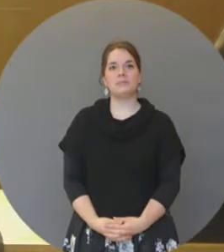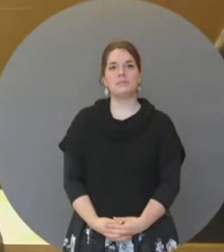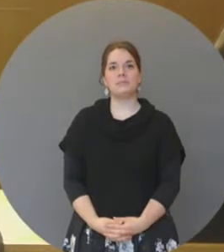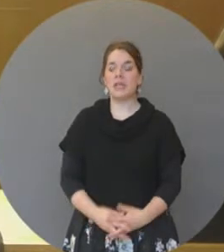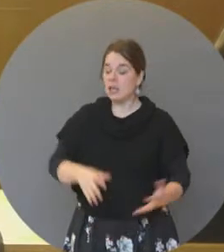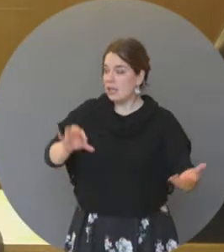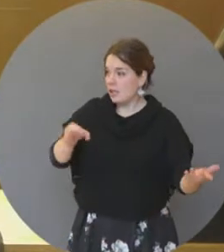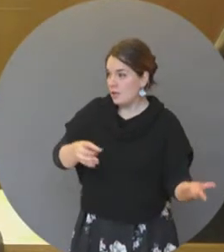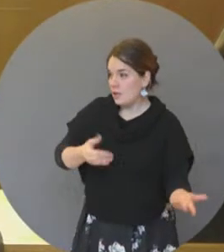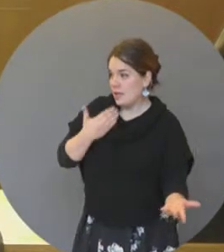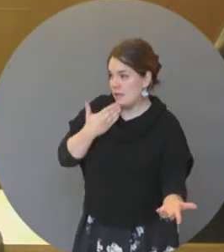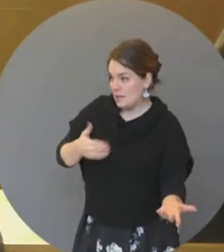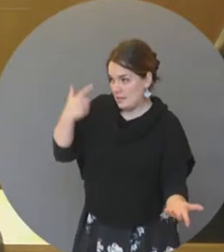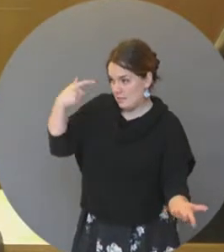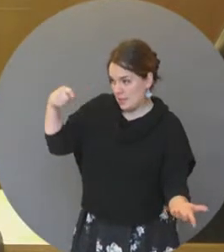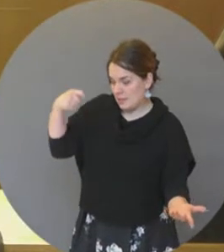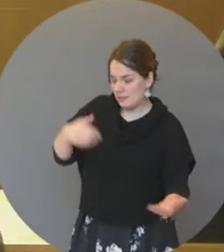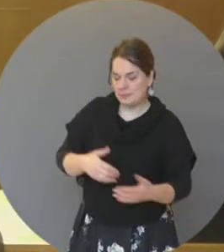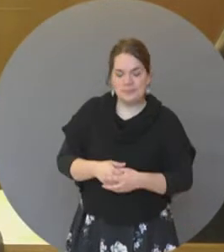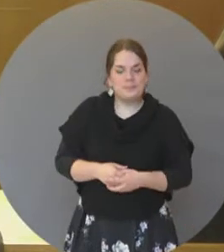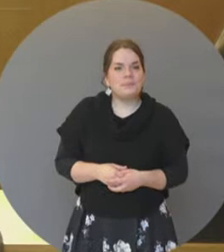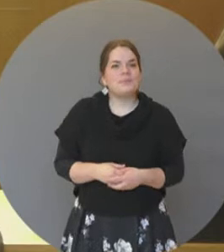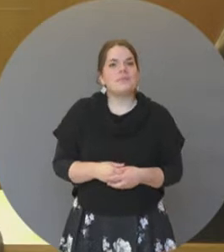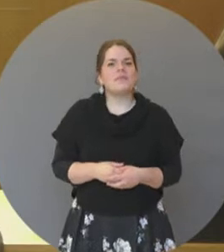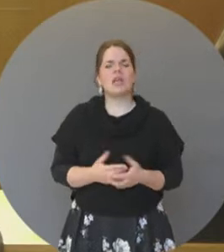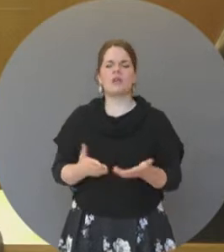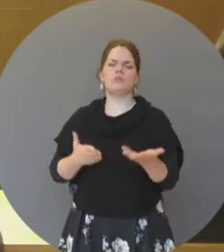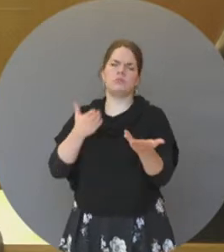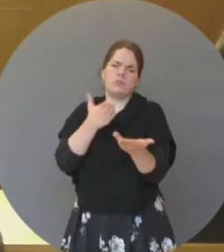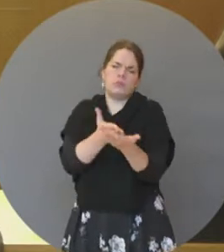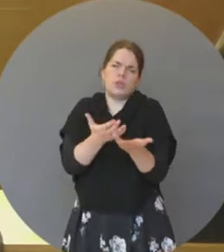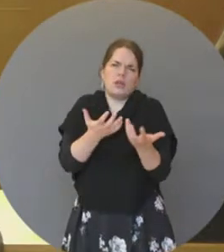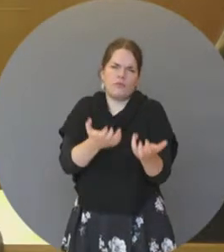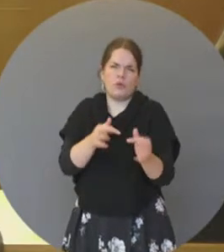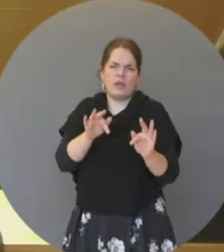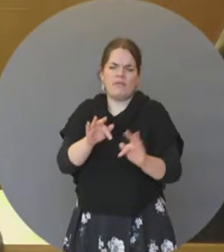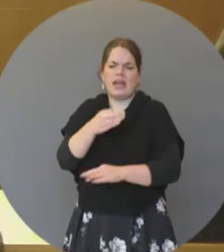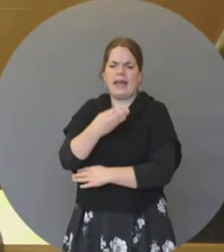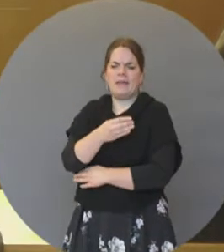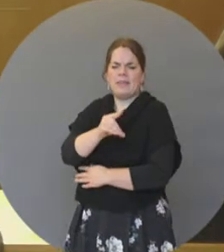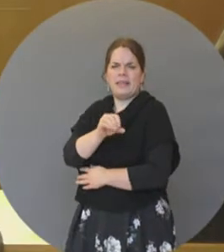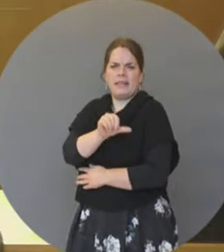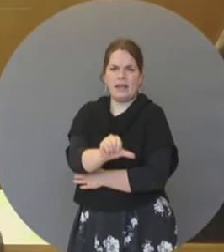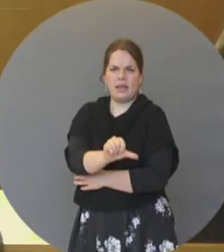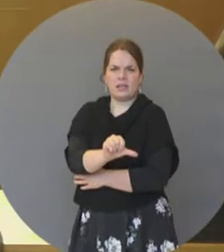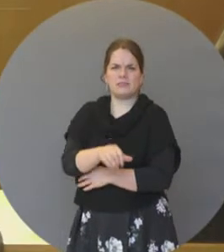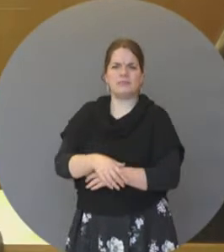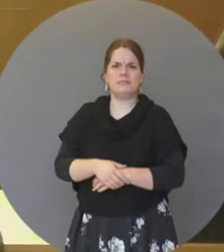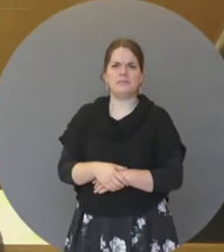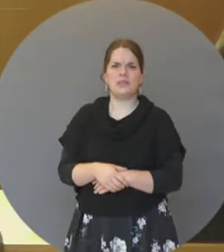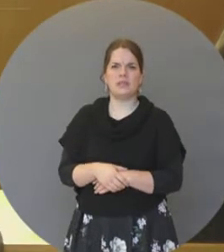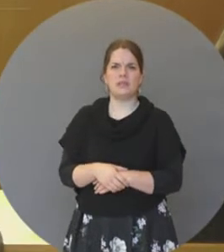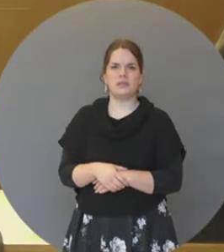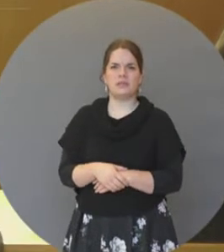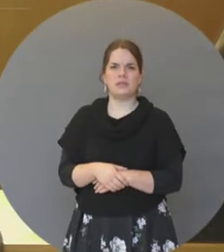oui merci monsieur le Président je souhaitais intervenir à propos des MDA et sur la libre délibération suivante qui traite également